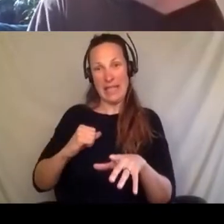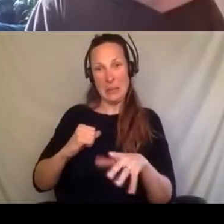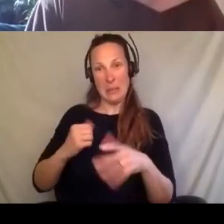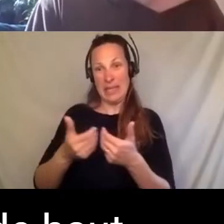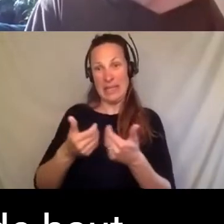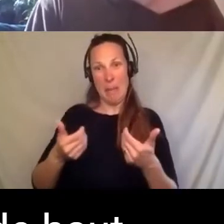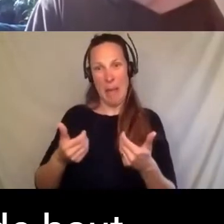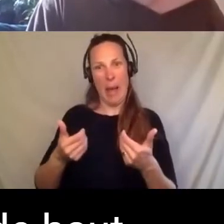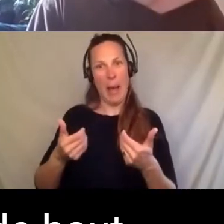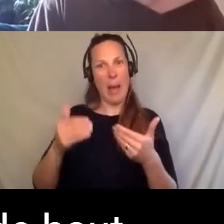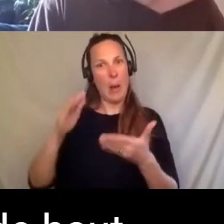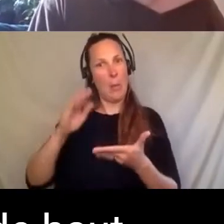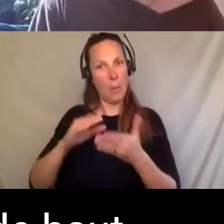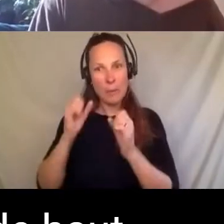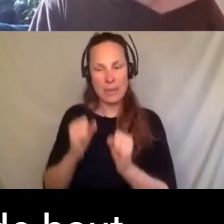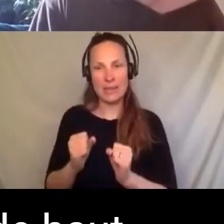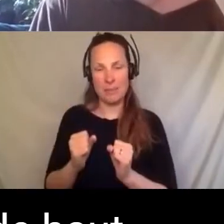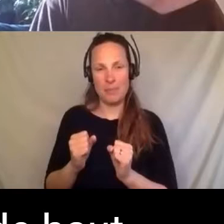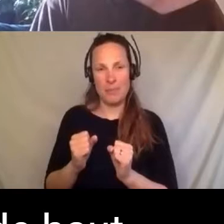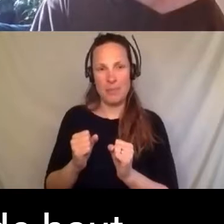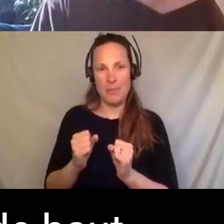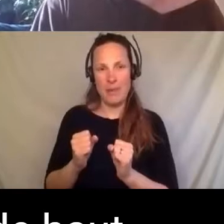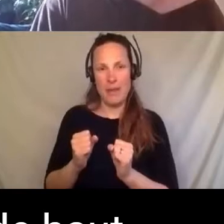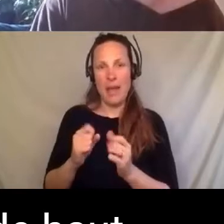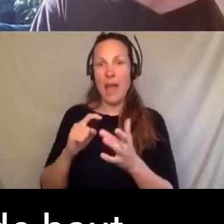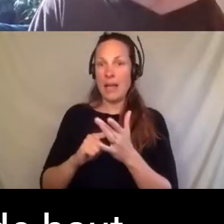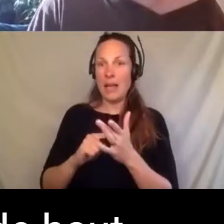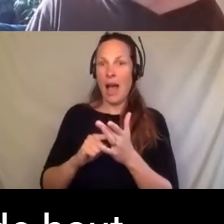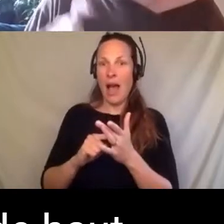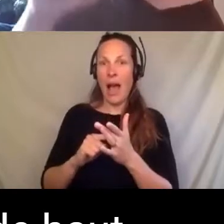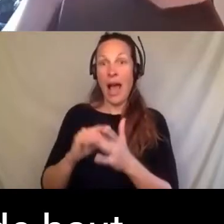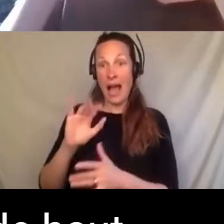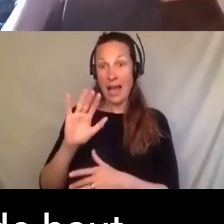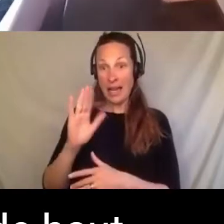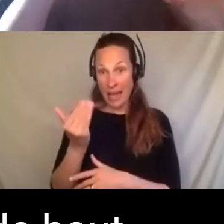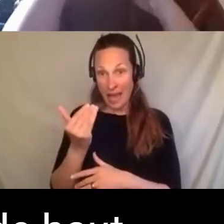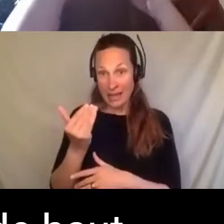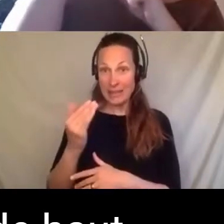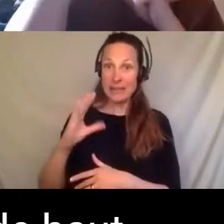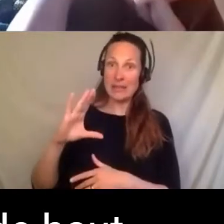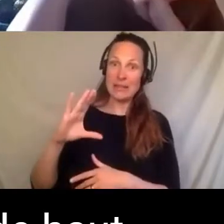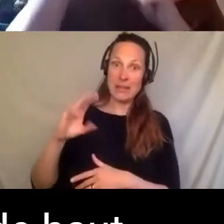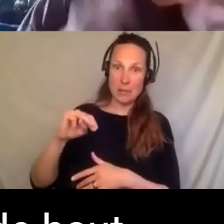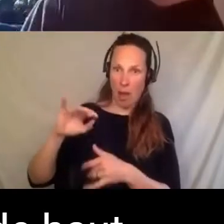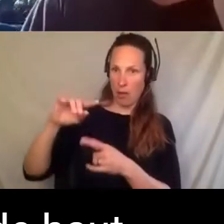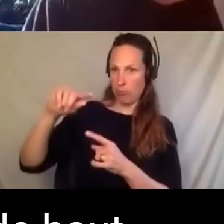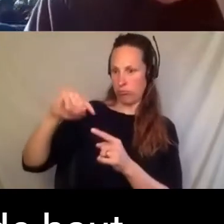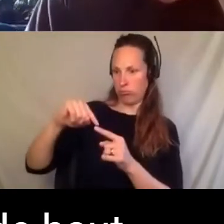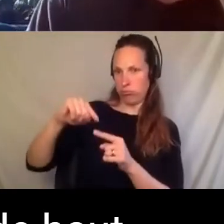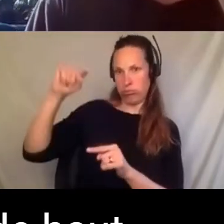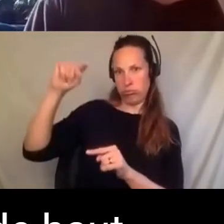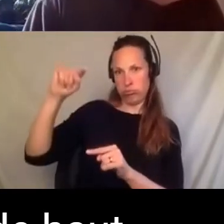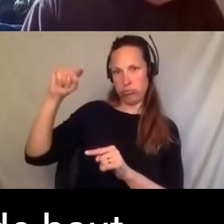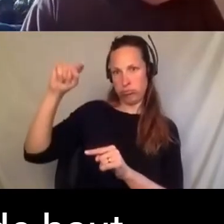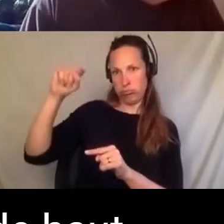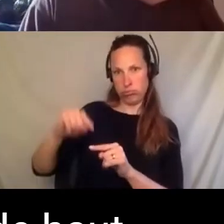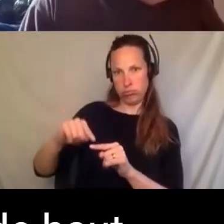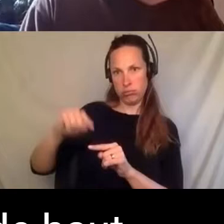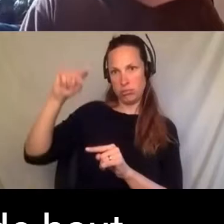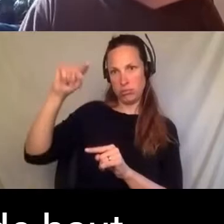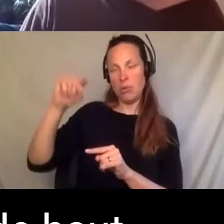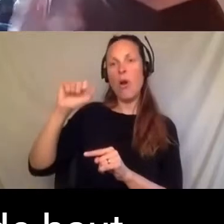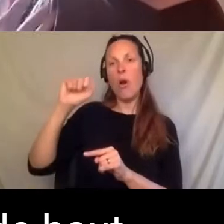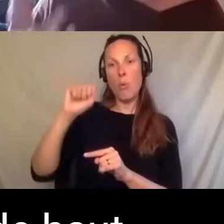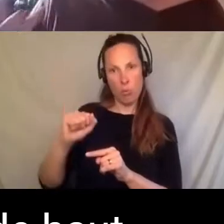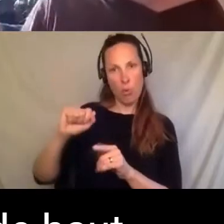possible. Puis, une fois que le plant mesure 15 cm de haut, vous